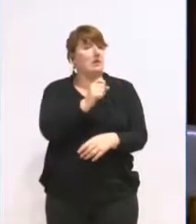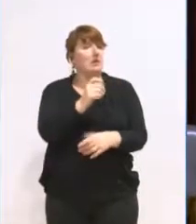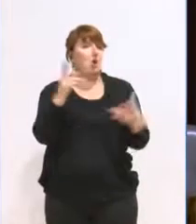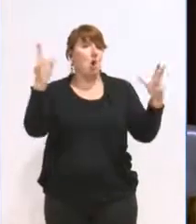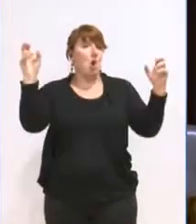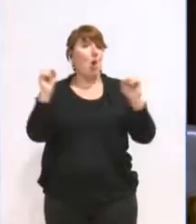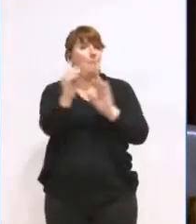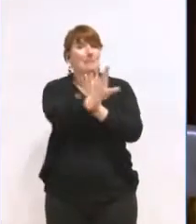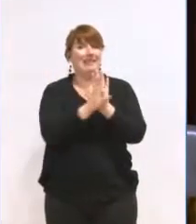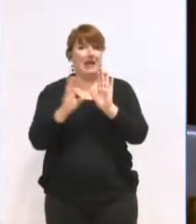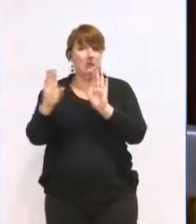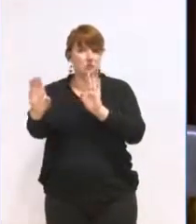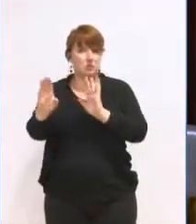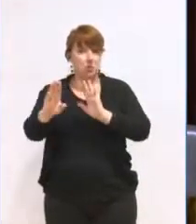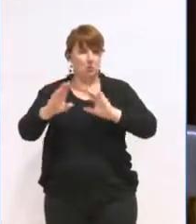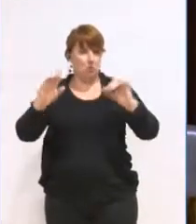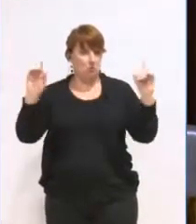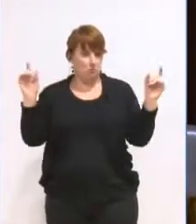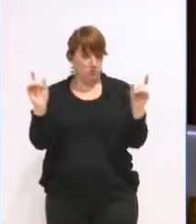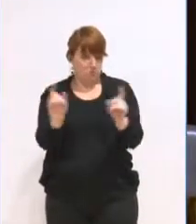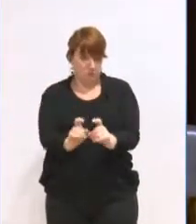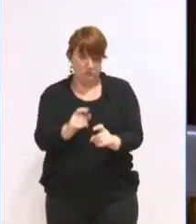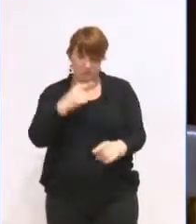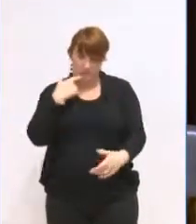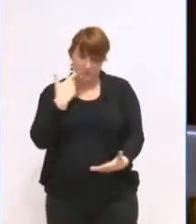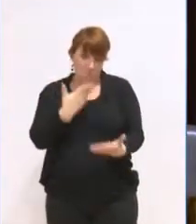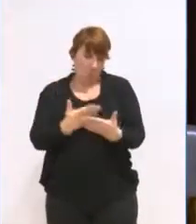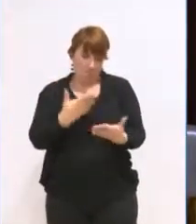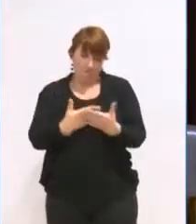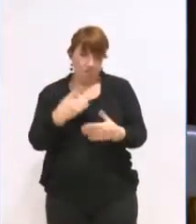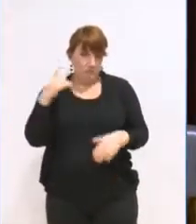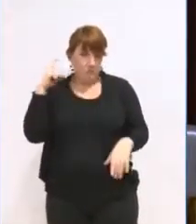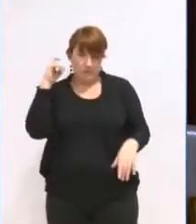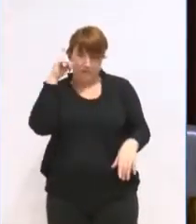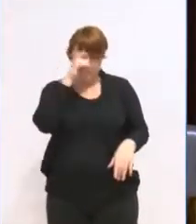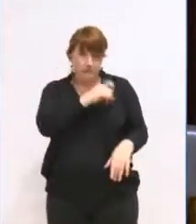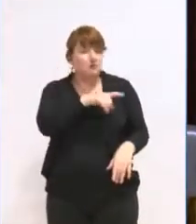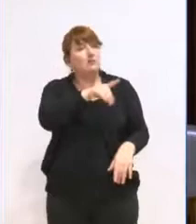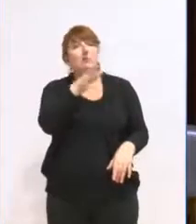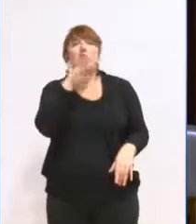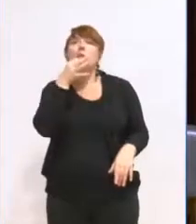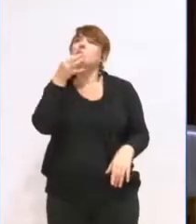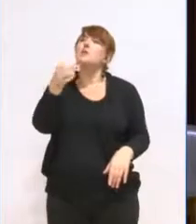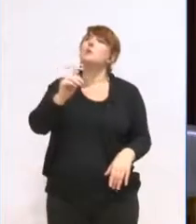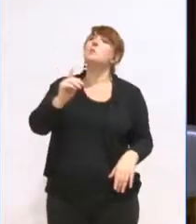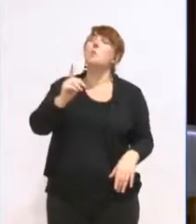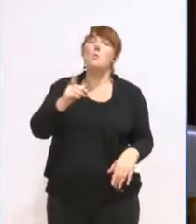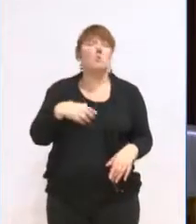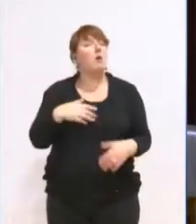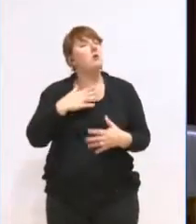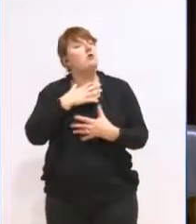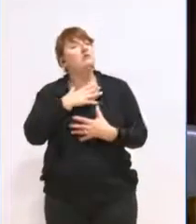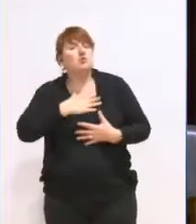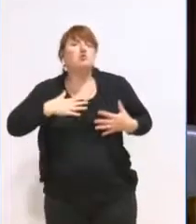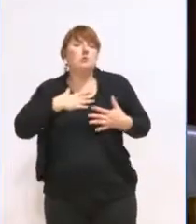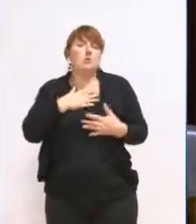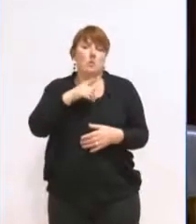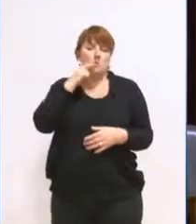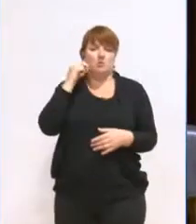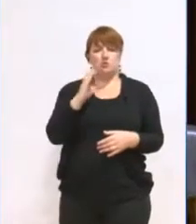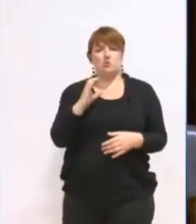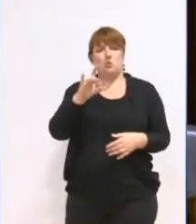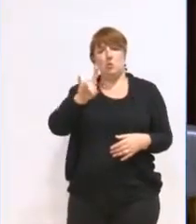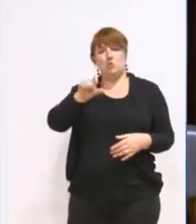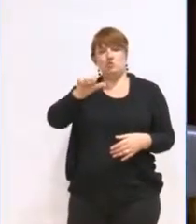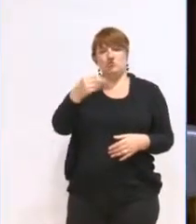difficulté que vous ne pouvez pas nier, et je suis heureux d'entendre Mathieu Chamussi, mais je pense que ça viendra pour tout le